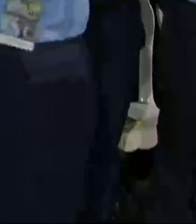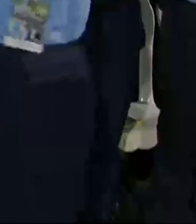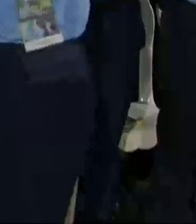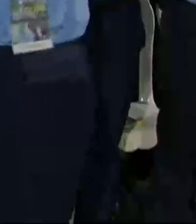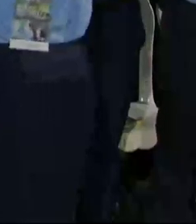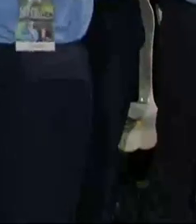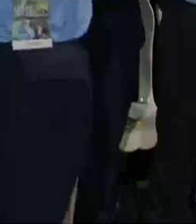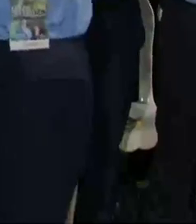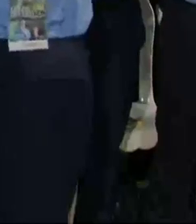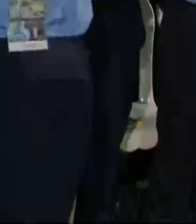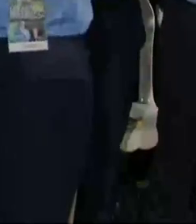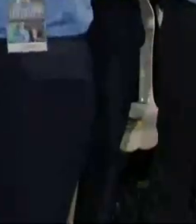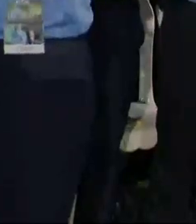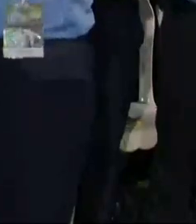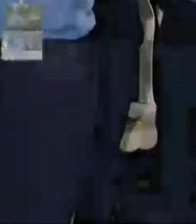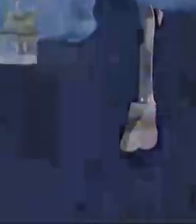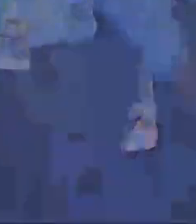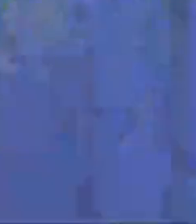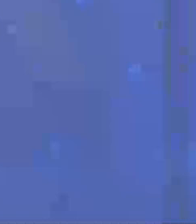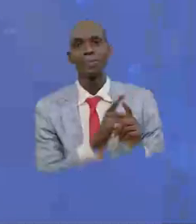Gloire à Dieu.